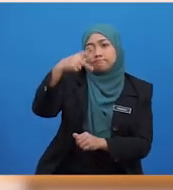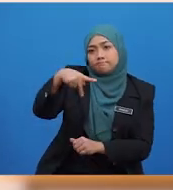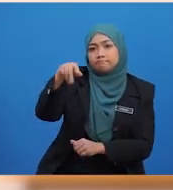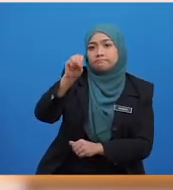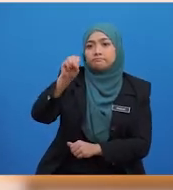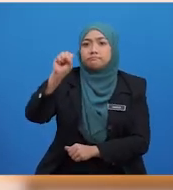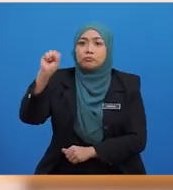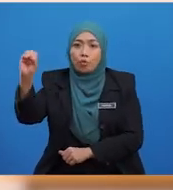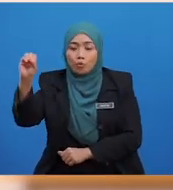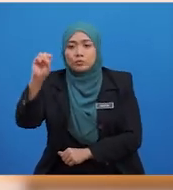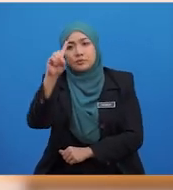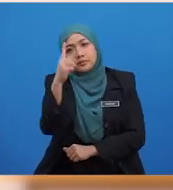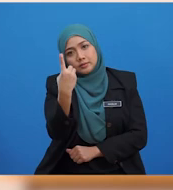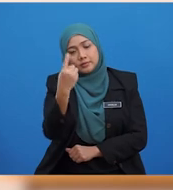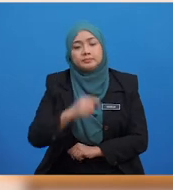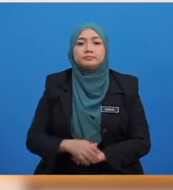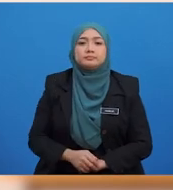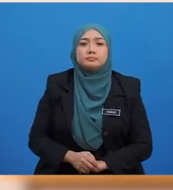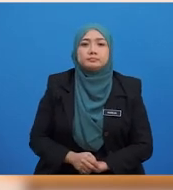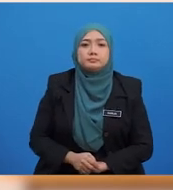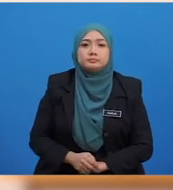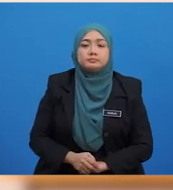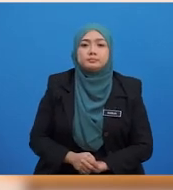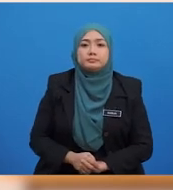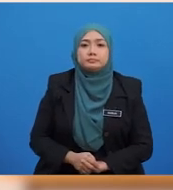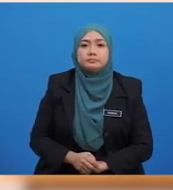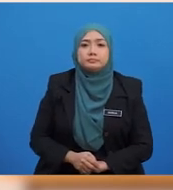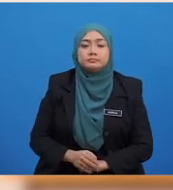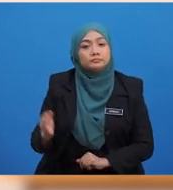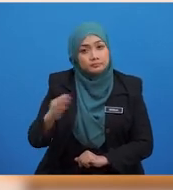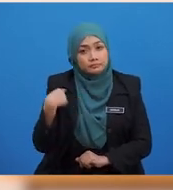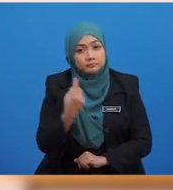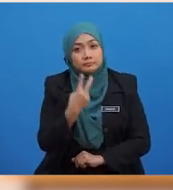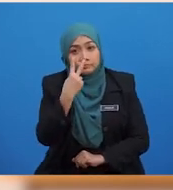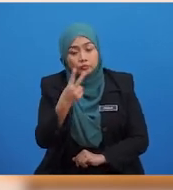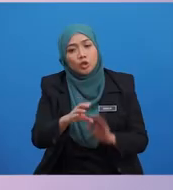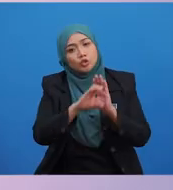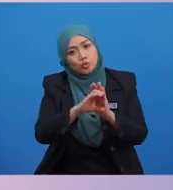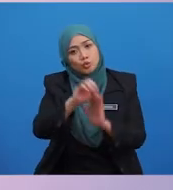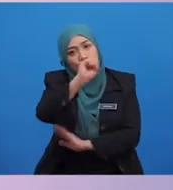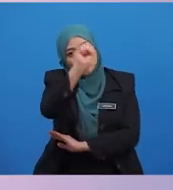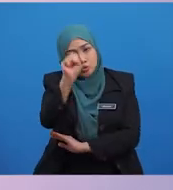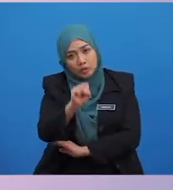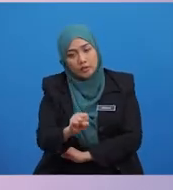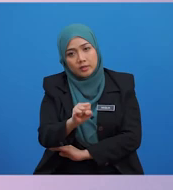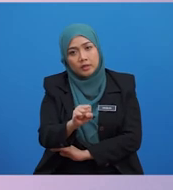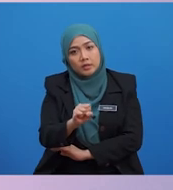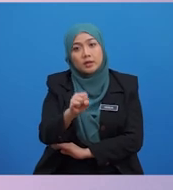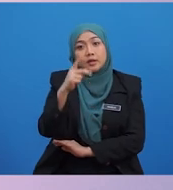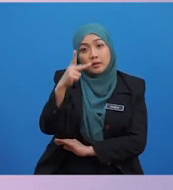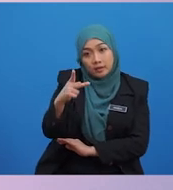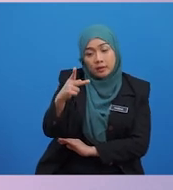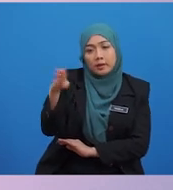saja Hai seterusnya Mari kita sama-sama lihat satu contoh soalan Keys